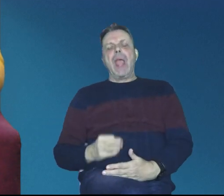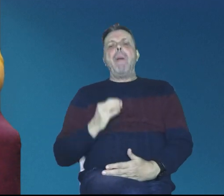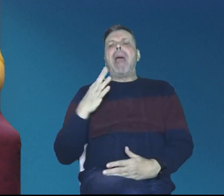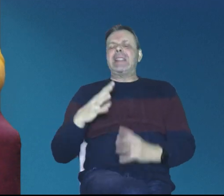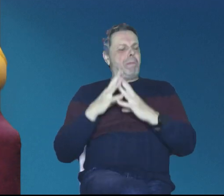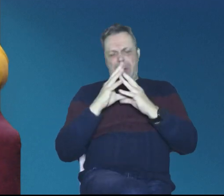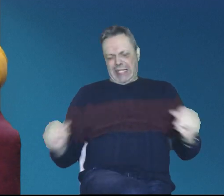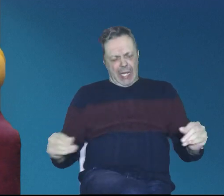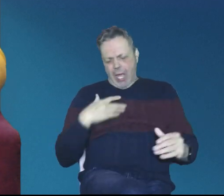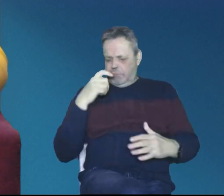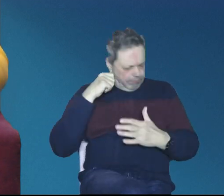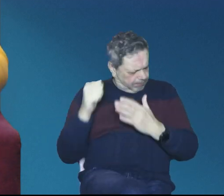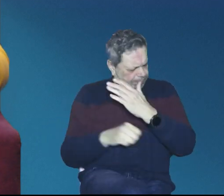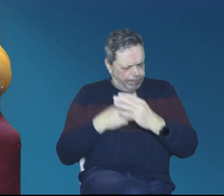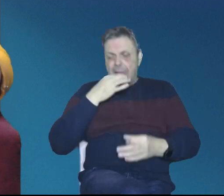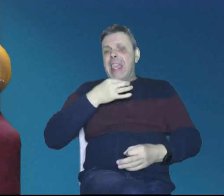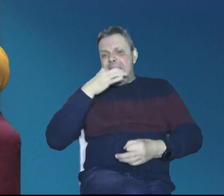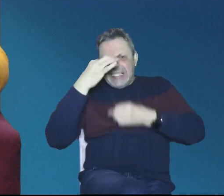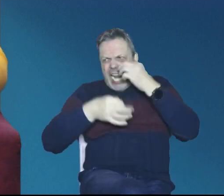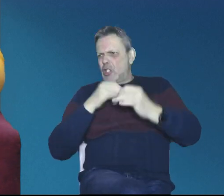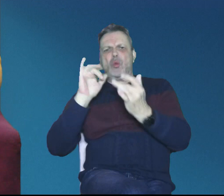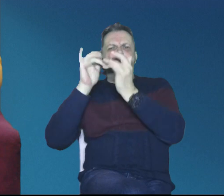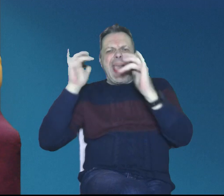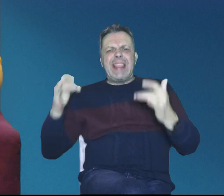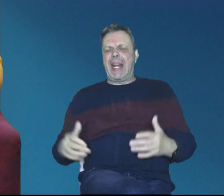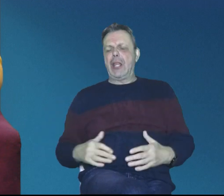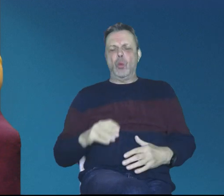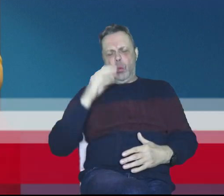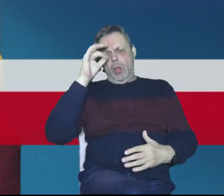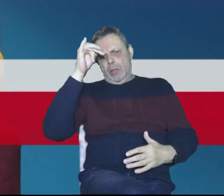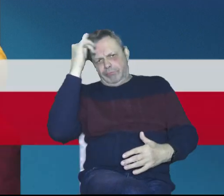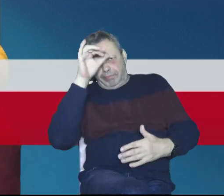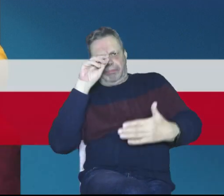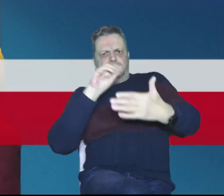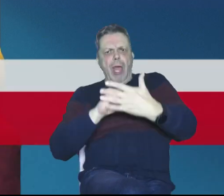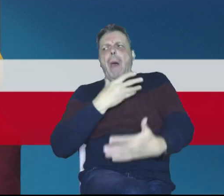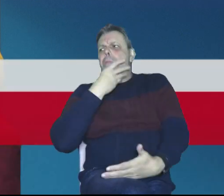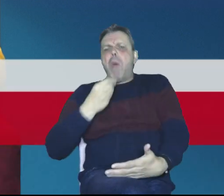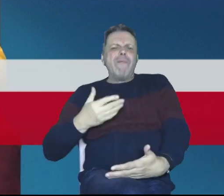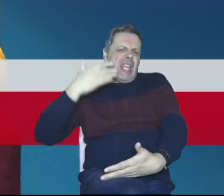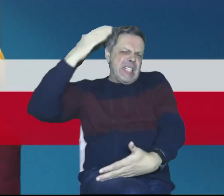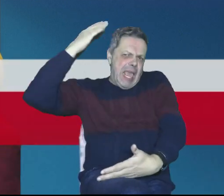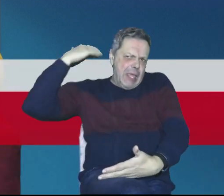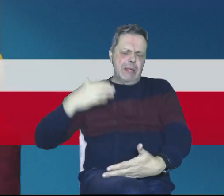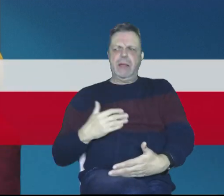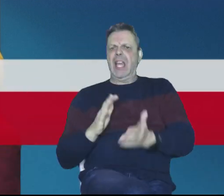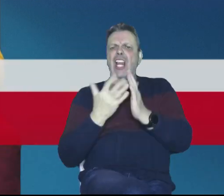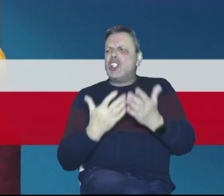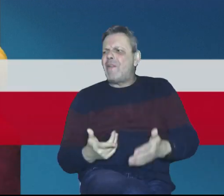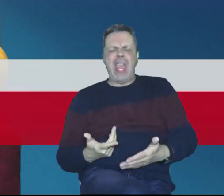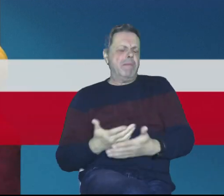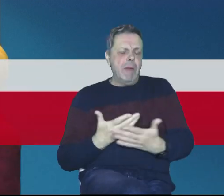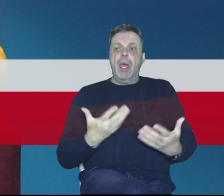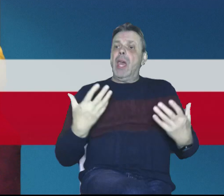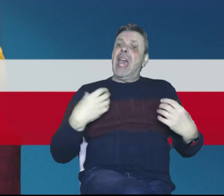taj scenarij bez prestanka, istovremeno istražujući na internetu pojmove ili povijesne nekakve dijelove